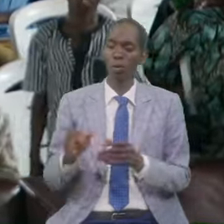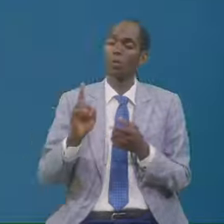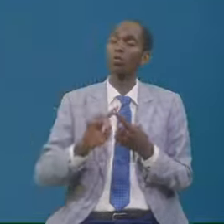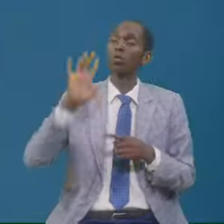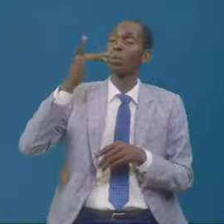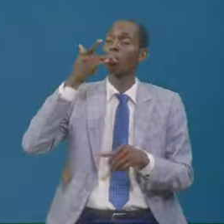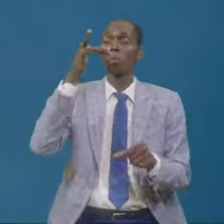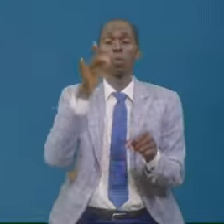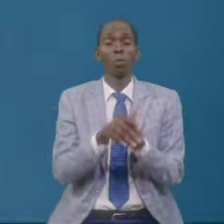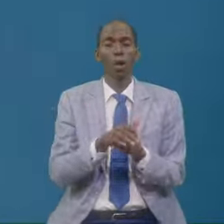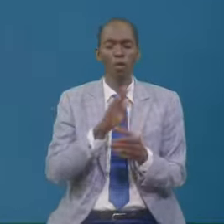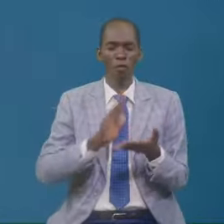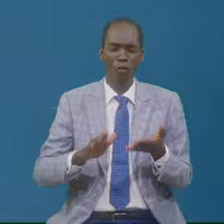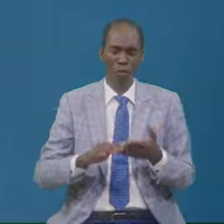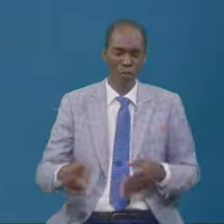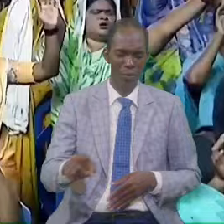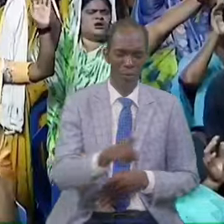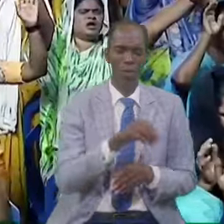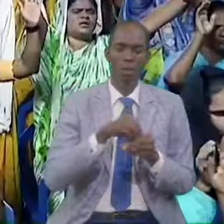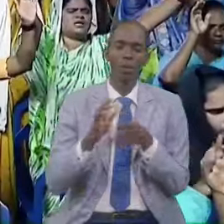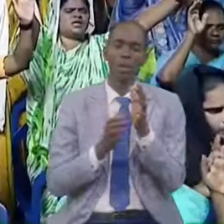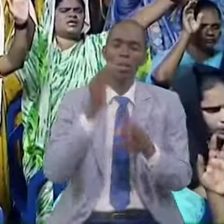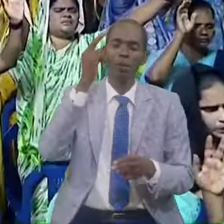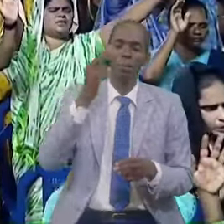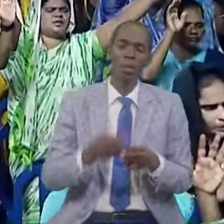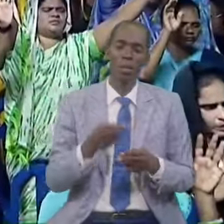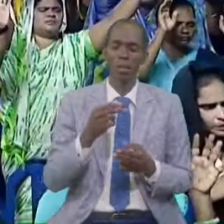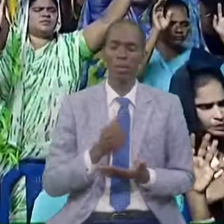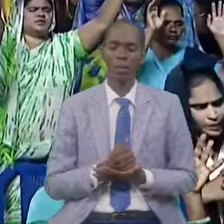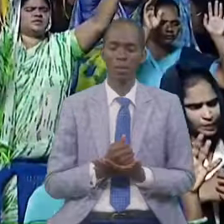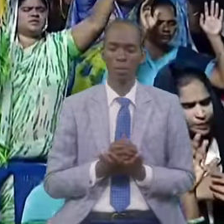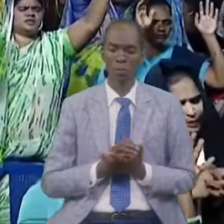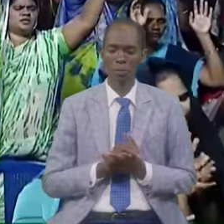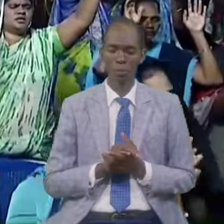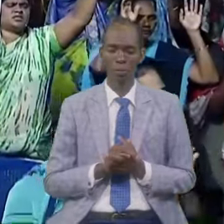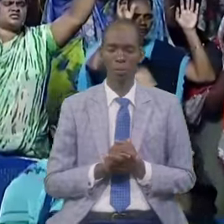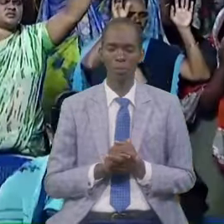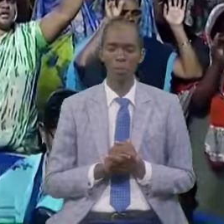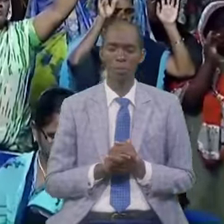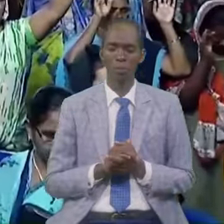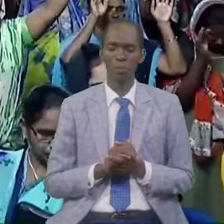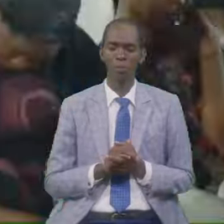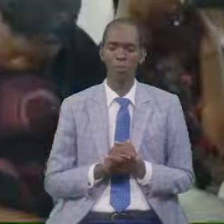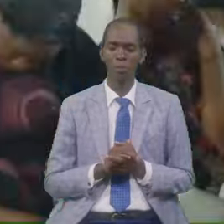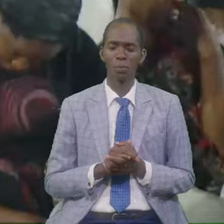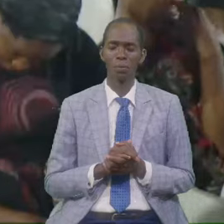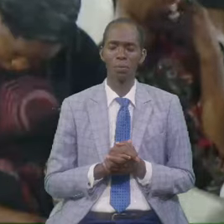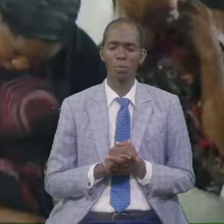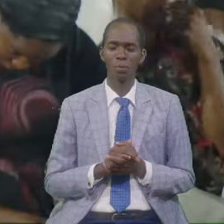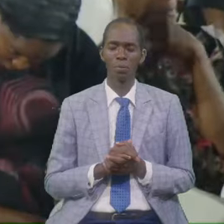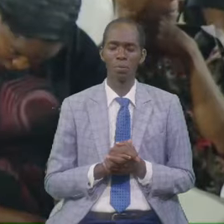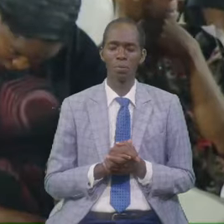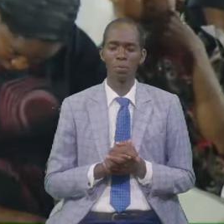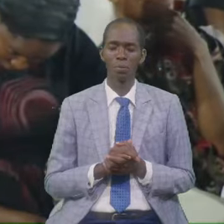them in Jesus name. నీ ప్రేమను బట్టి మీ వాగ్దానములో యేసు నామములో క్షమించండి. Your